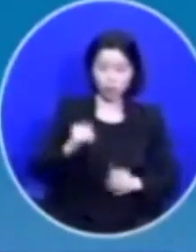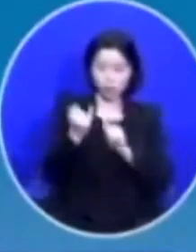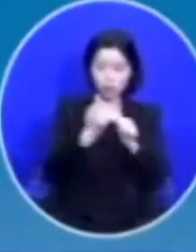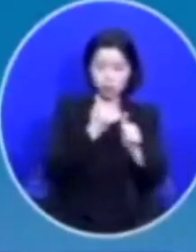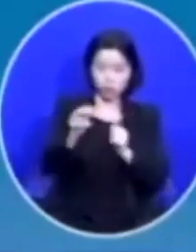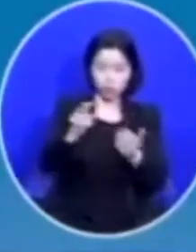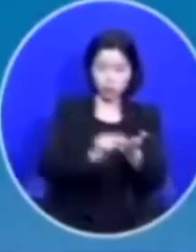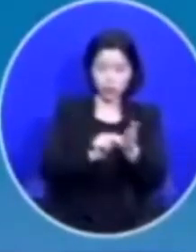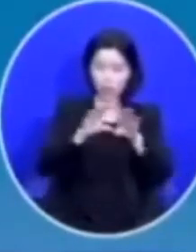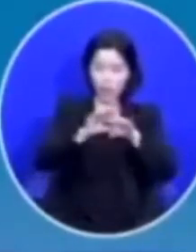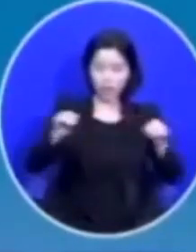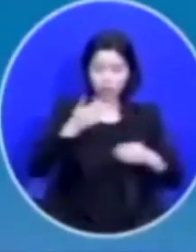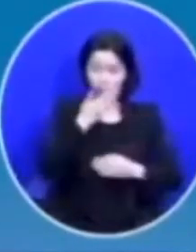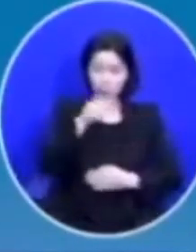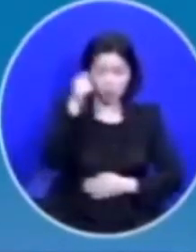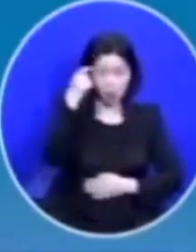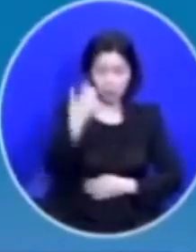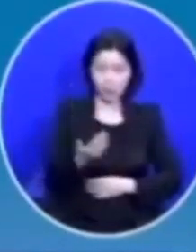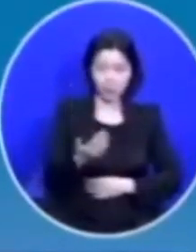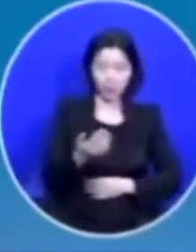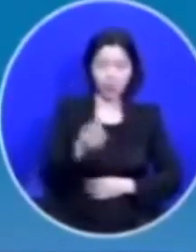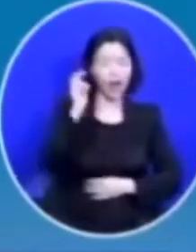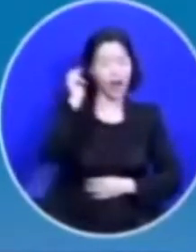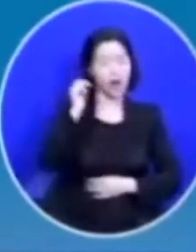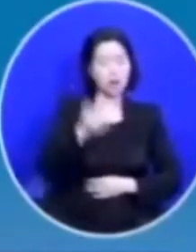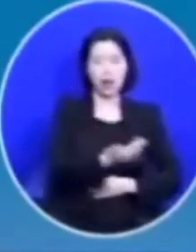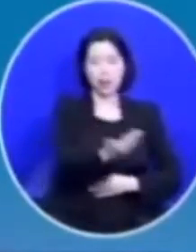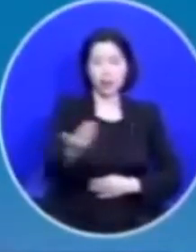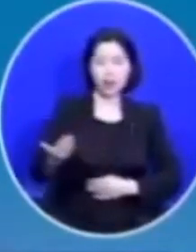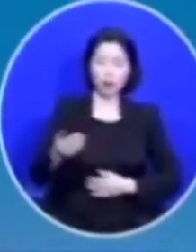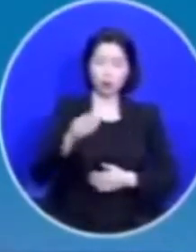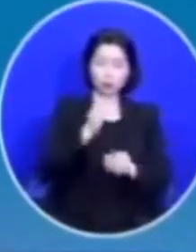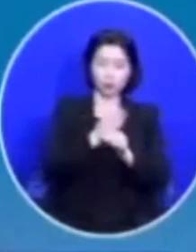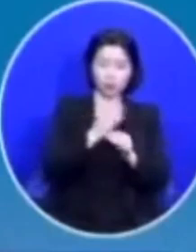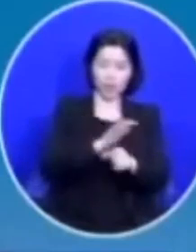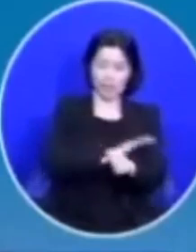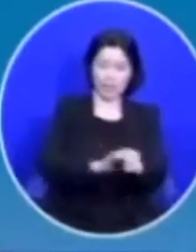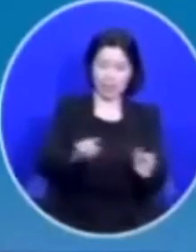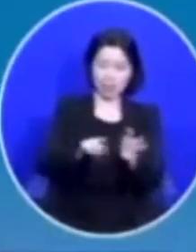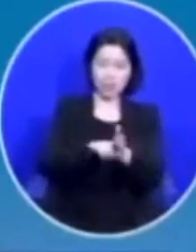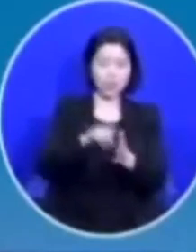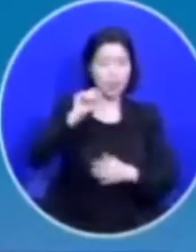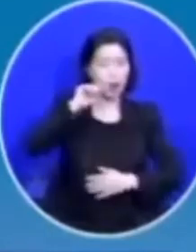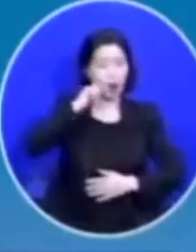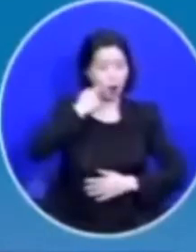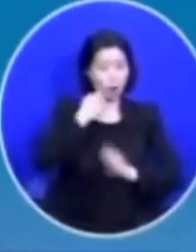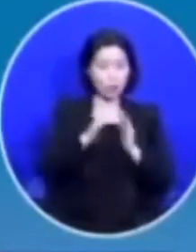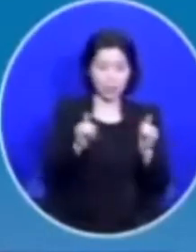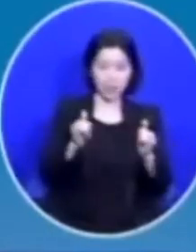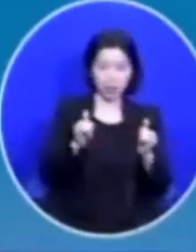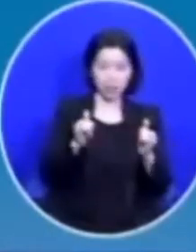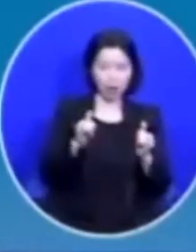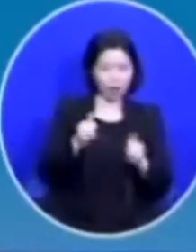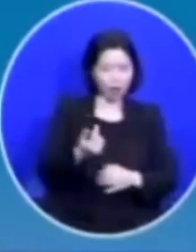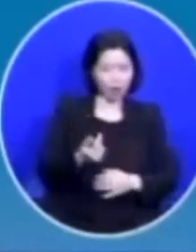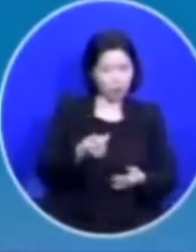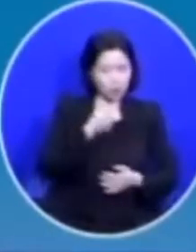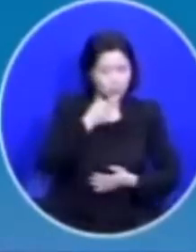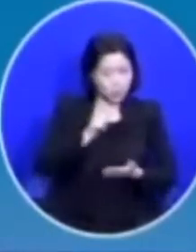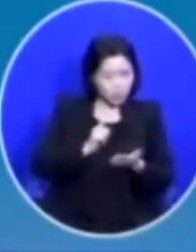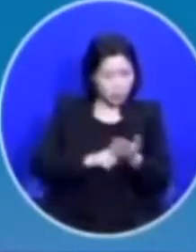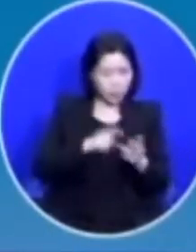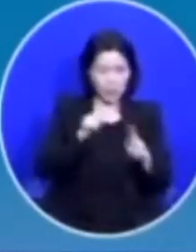해결될 수 있을까요 아마 여러분 중에 잘 믿어지지 않는 분 선뜻 e 가 안되는 분이 있으실